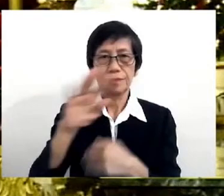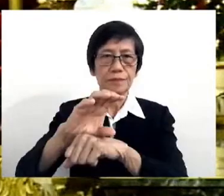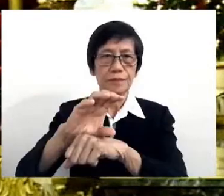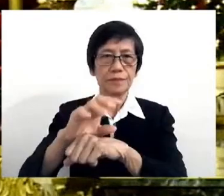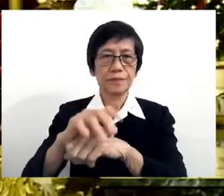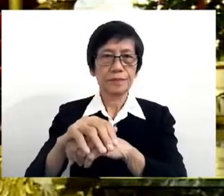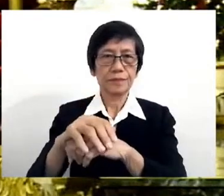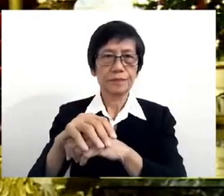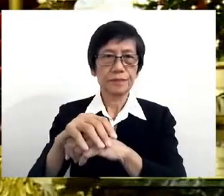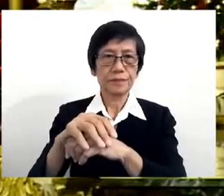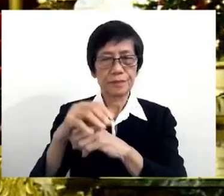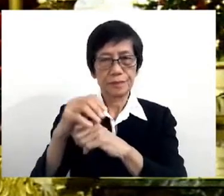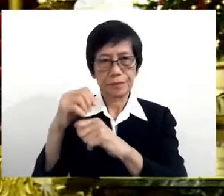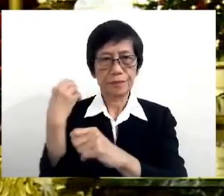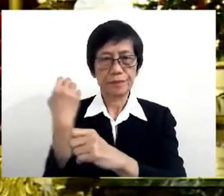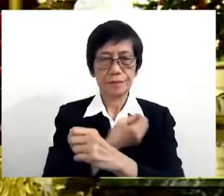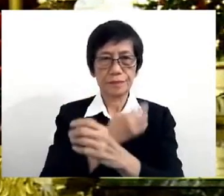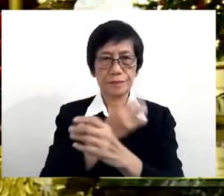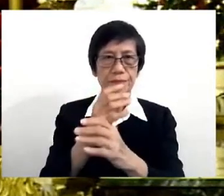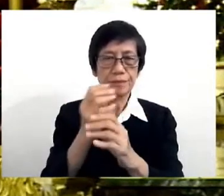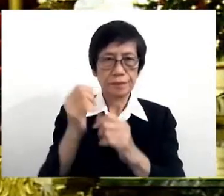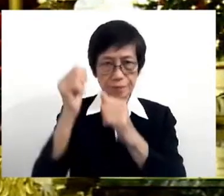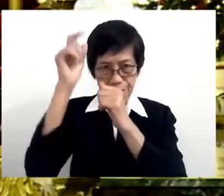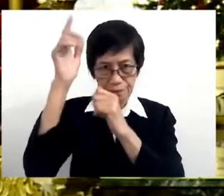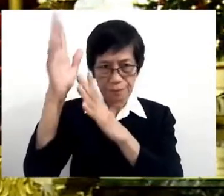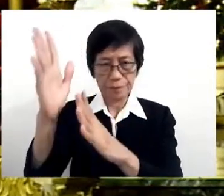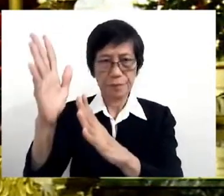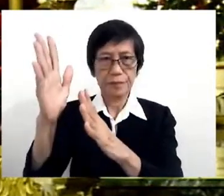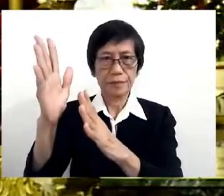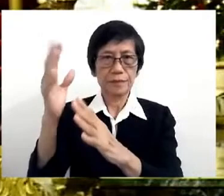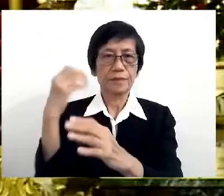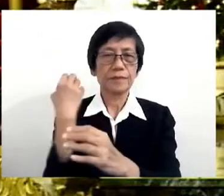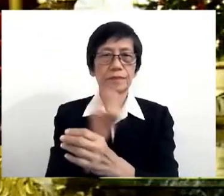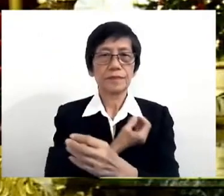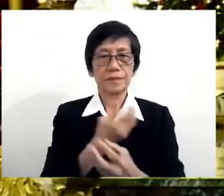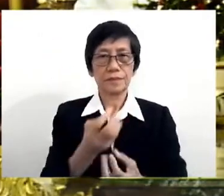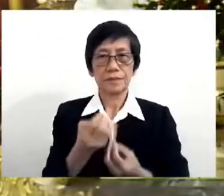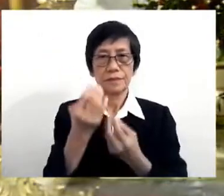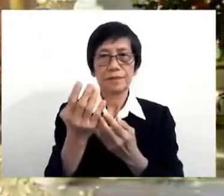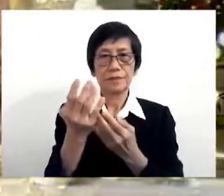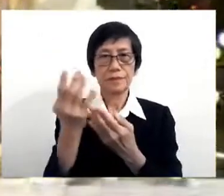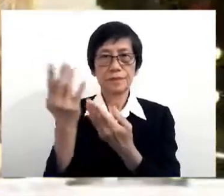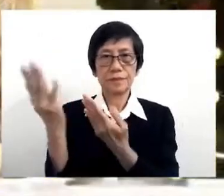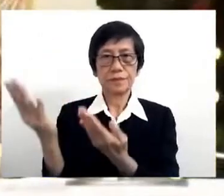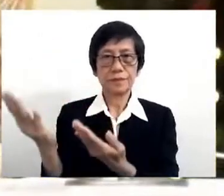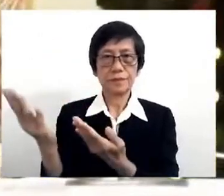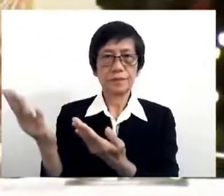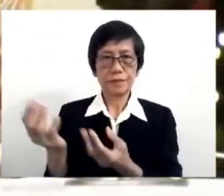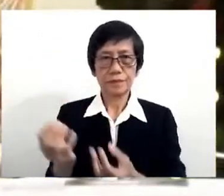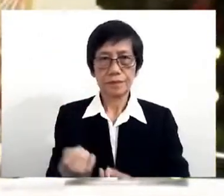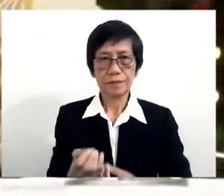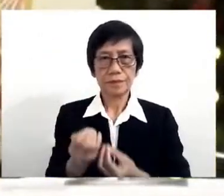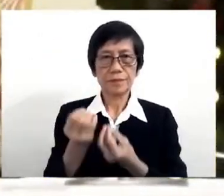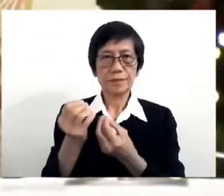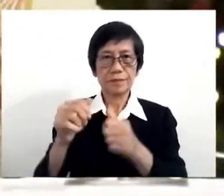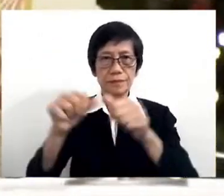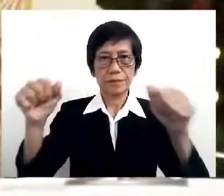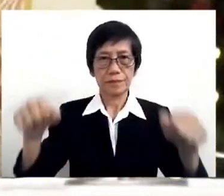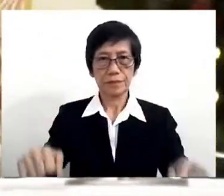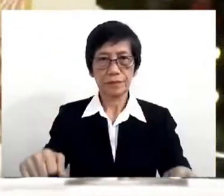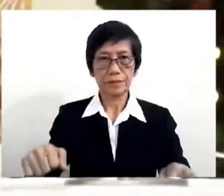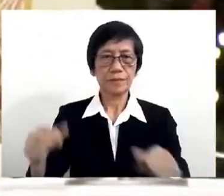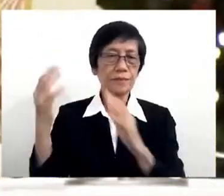naming lumikha, ang mga alay naming nakahain sa iyong dambana ay pabanalin nawa ng